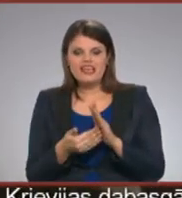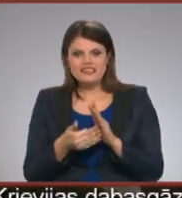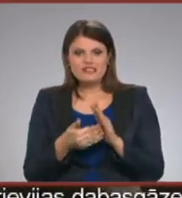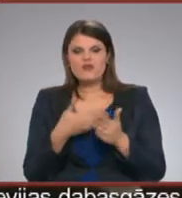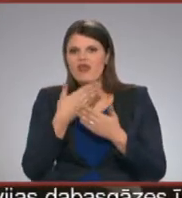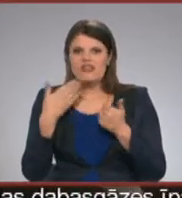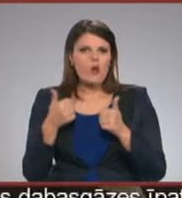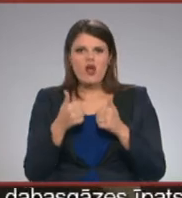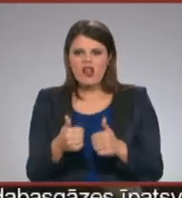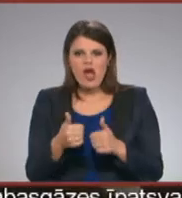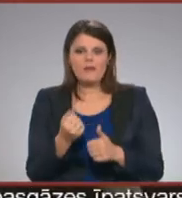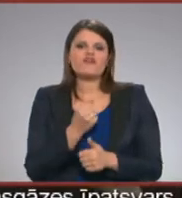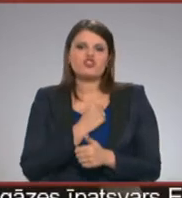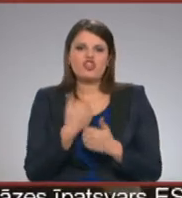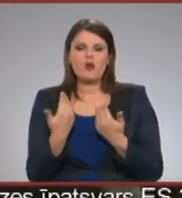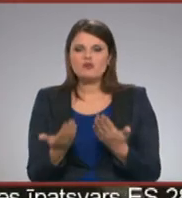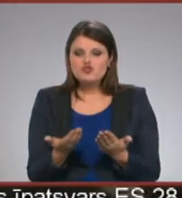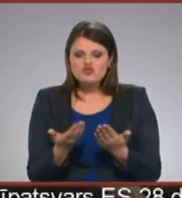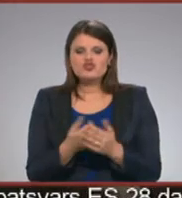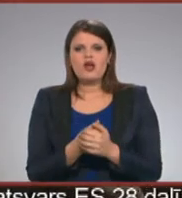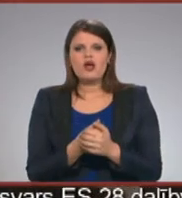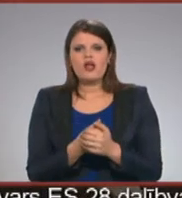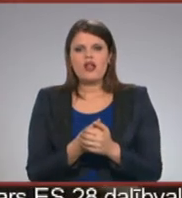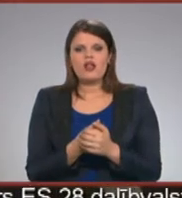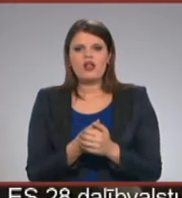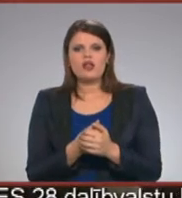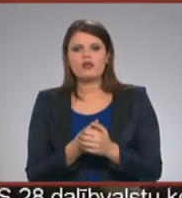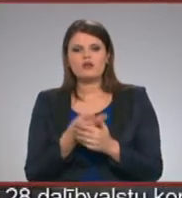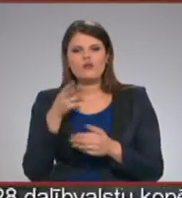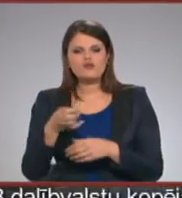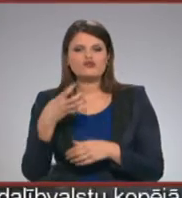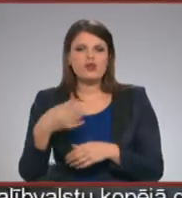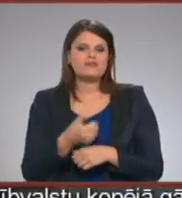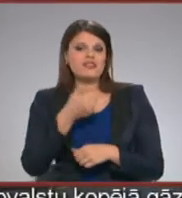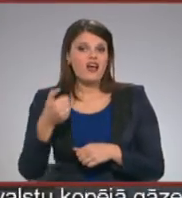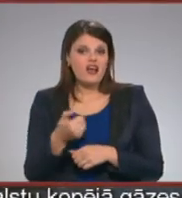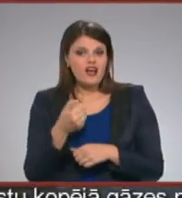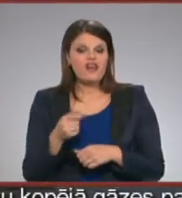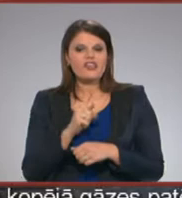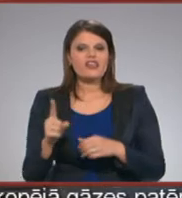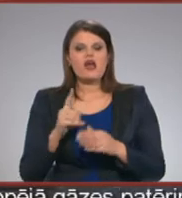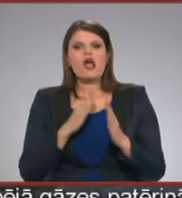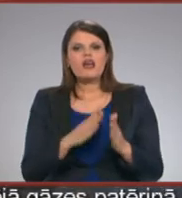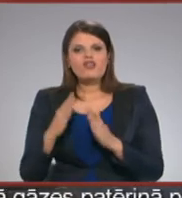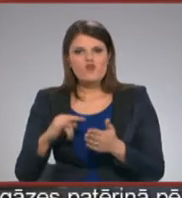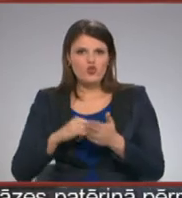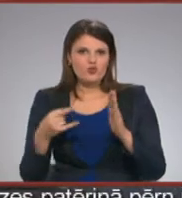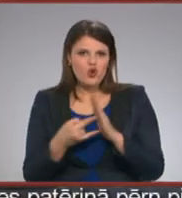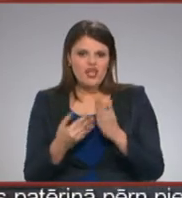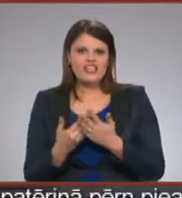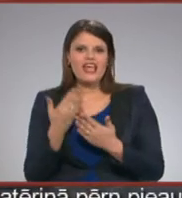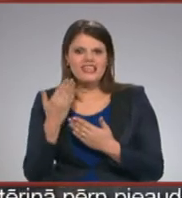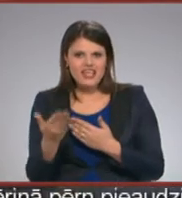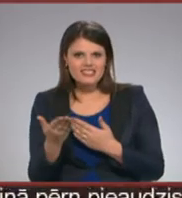nav labvēlīga, diemžēl. Uz 14. Gadu un tiek gatavots vēl tikai projekta iesniegums,